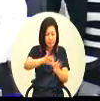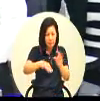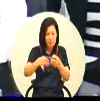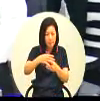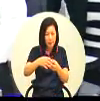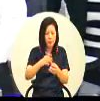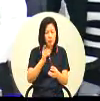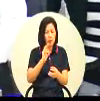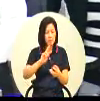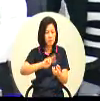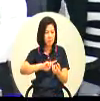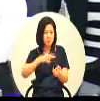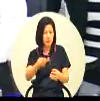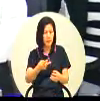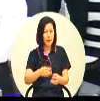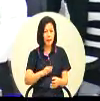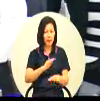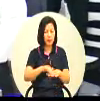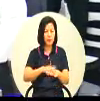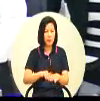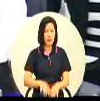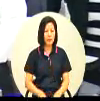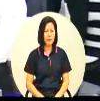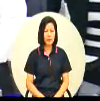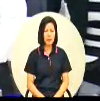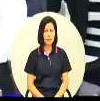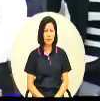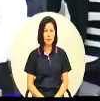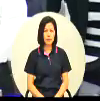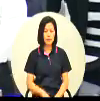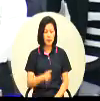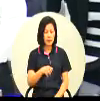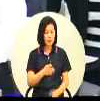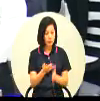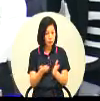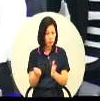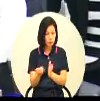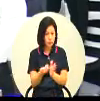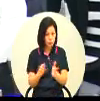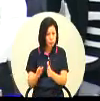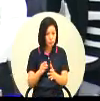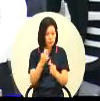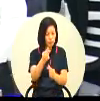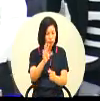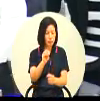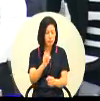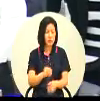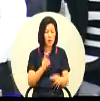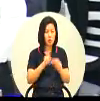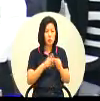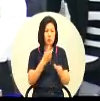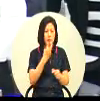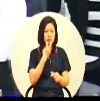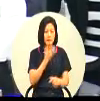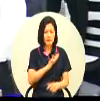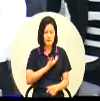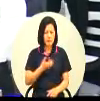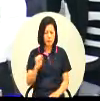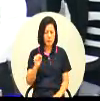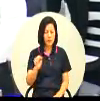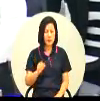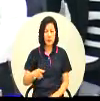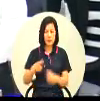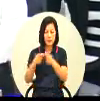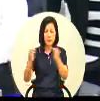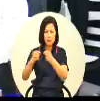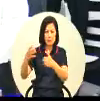目哦。局长，你做好准备了吗？如果我们的中央真的按捺不住日本对我们的压力也